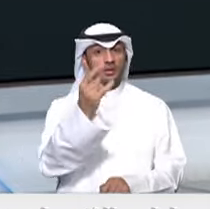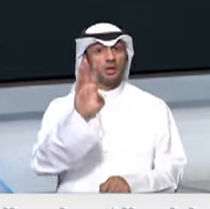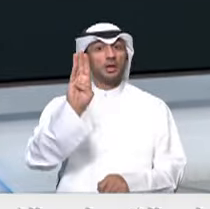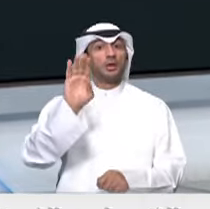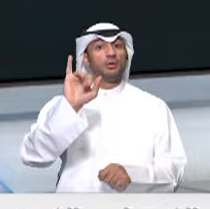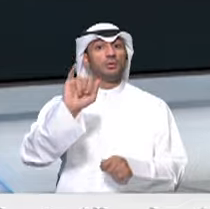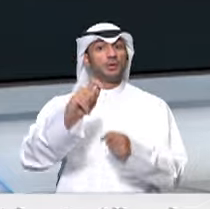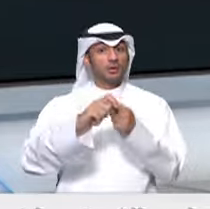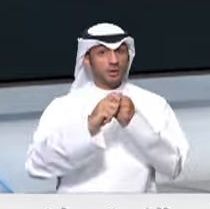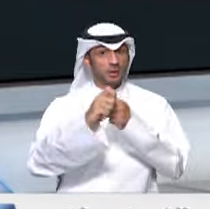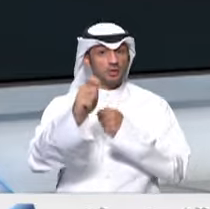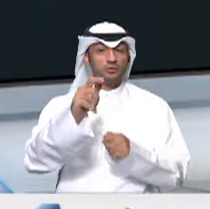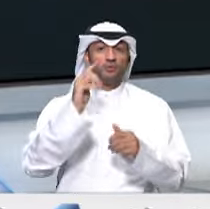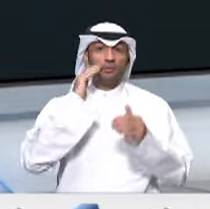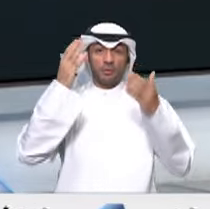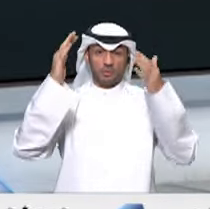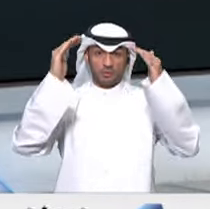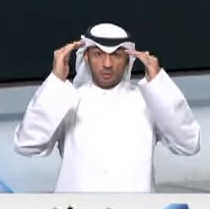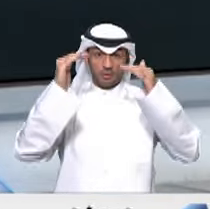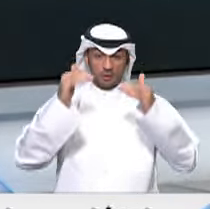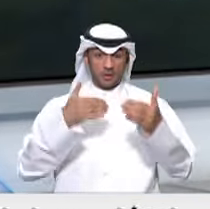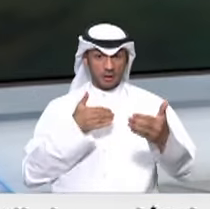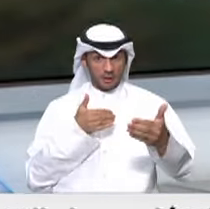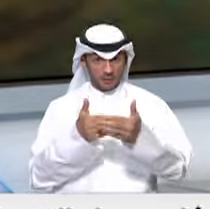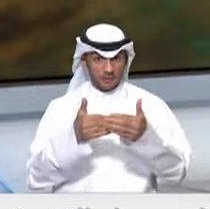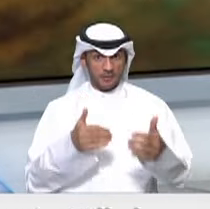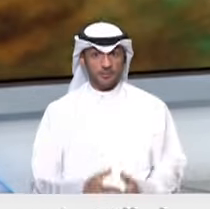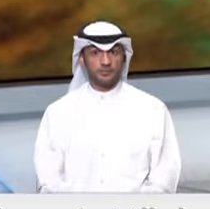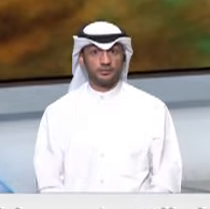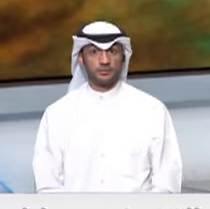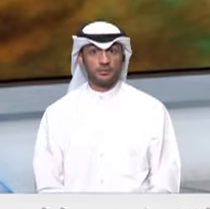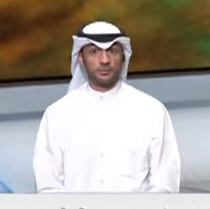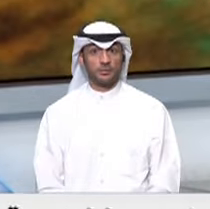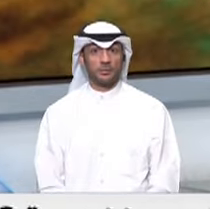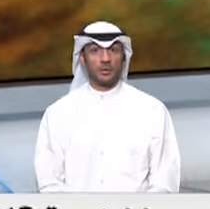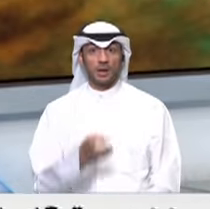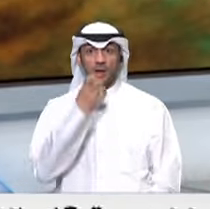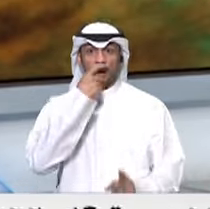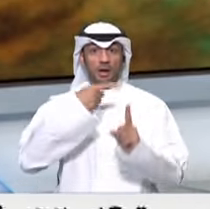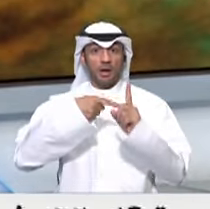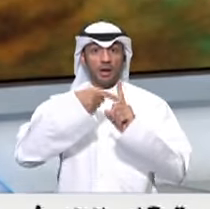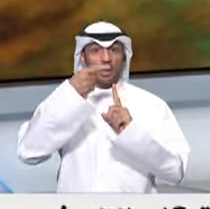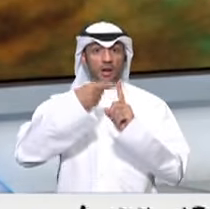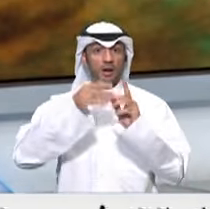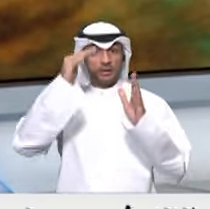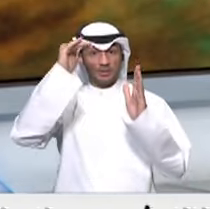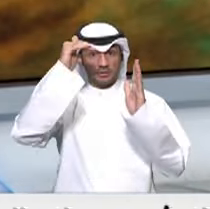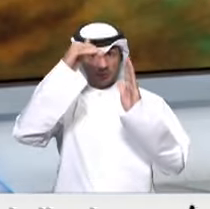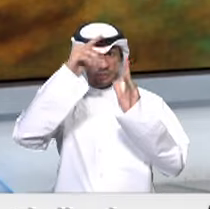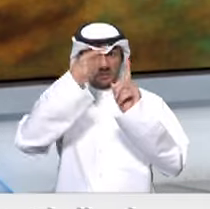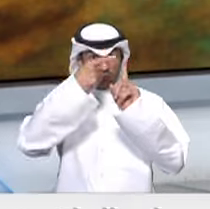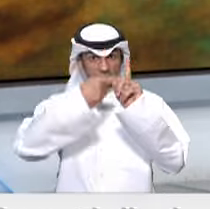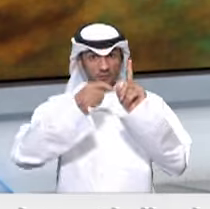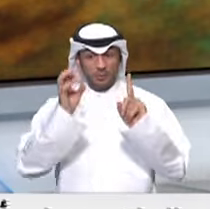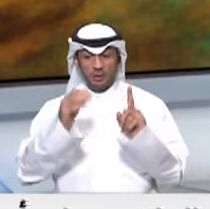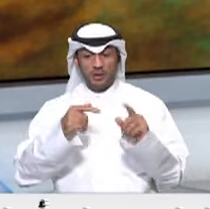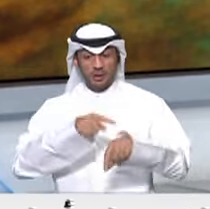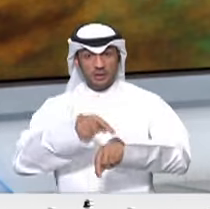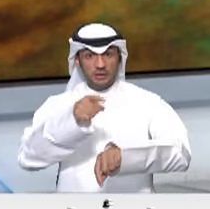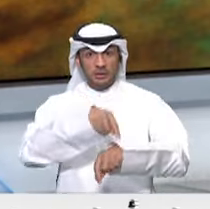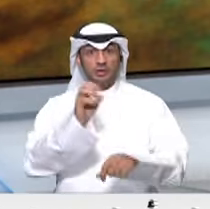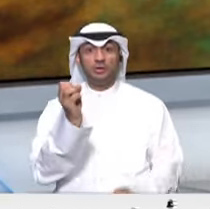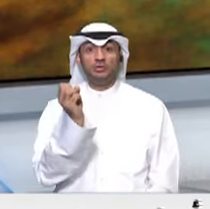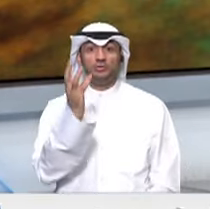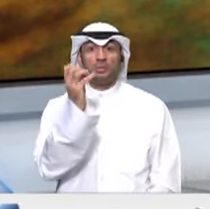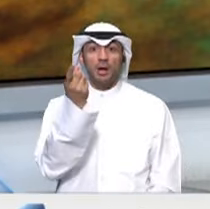تنخفض نسبيا ابتداءً من بعد منتصف هذه الليلة. أما بالنسبة لدرجات الحرارة الصغرى متوقعة إن شاء الله خلال الساعات الأولى من صباح